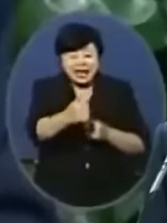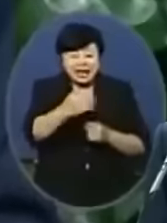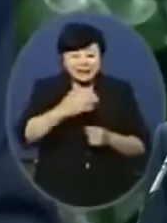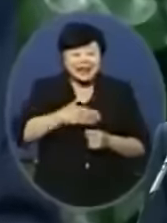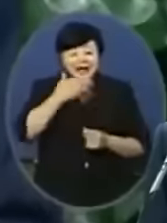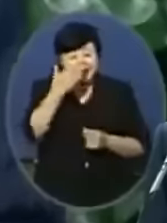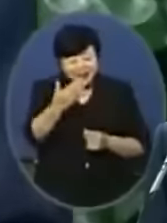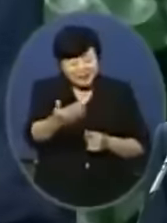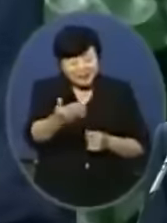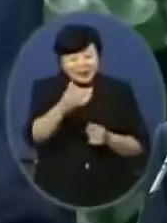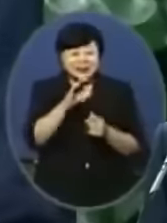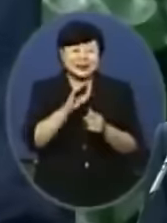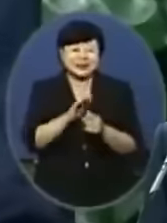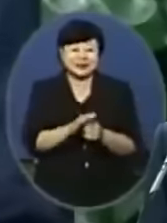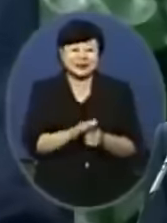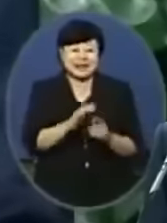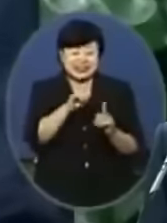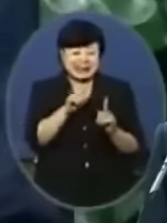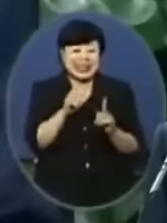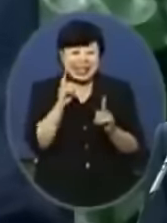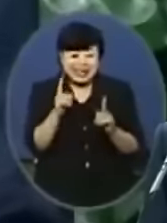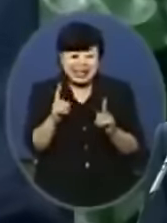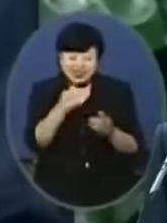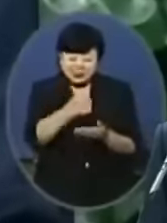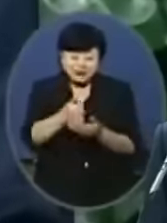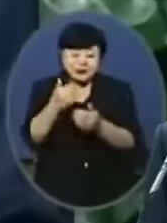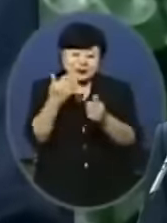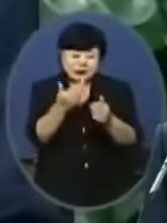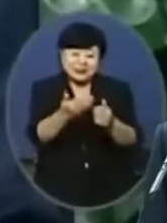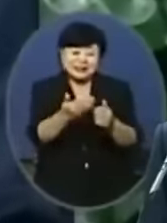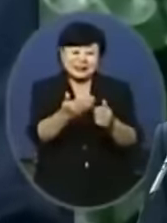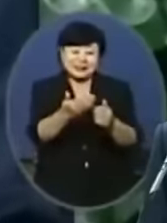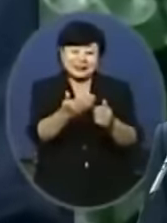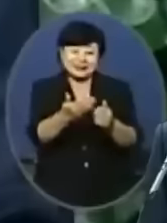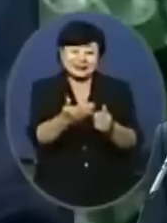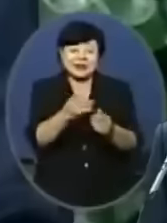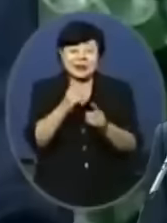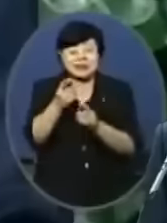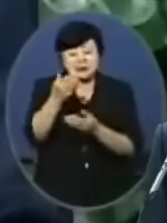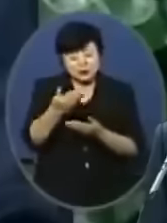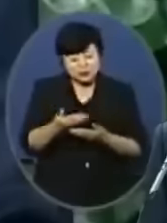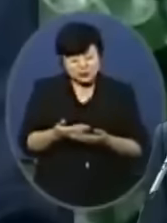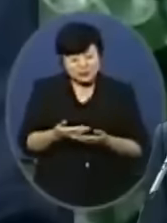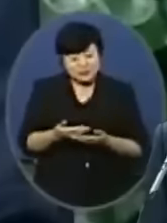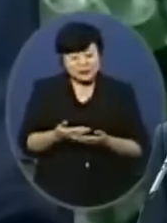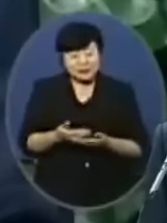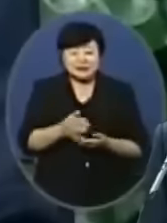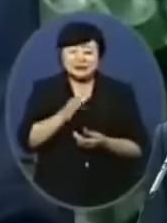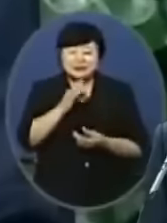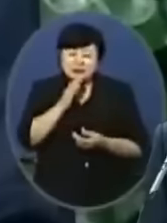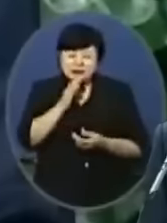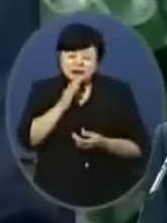위해서 1대1로 주님께서 말씀하시니 얼마나